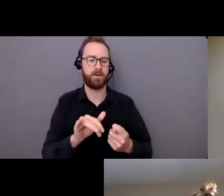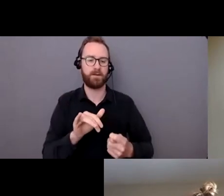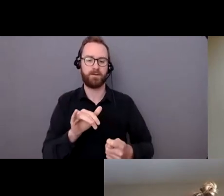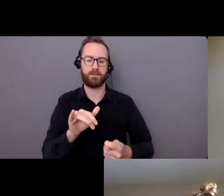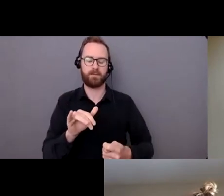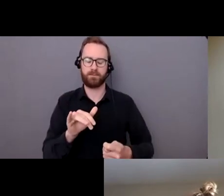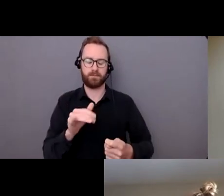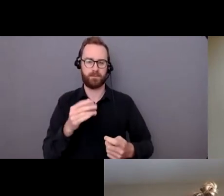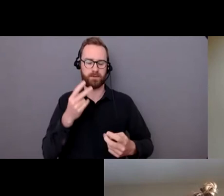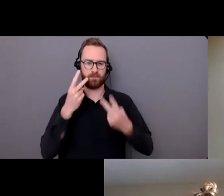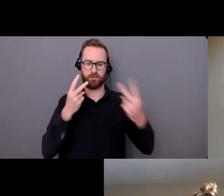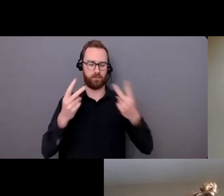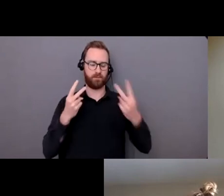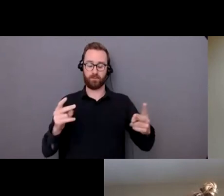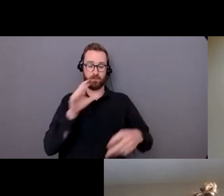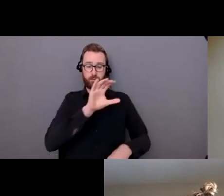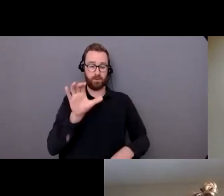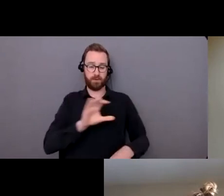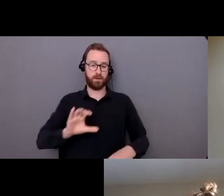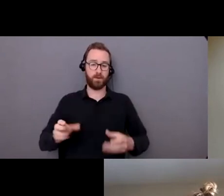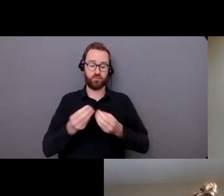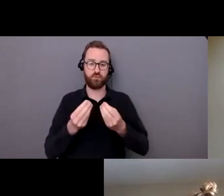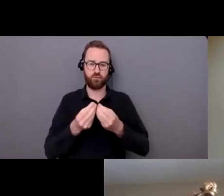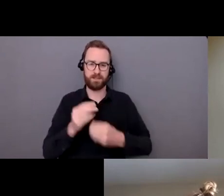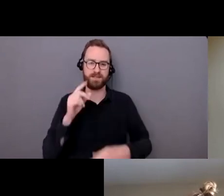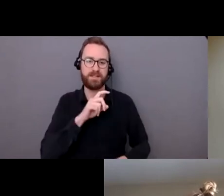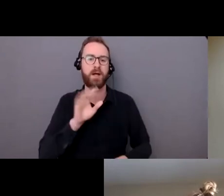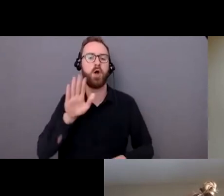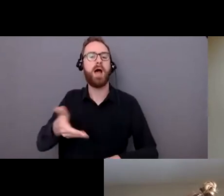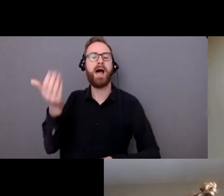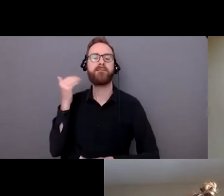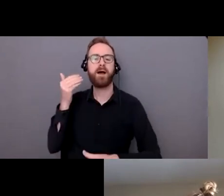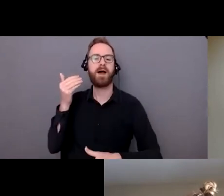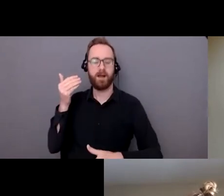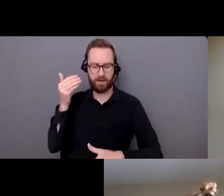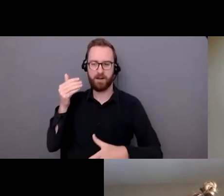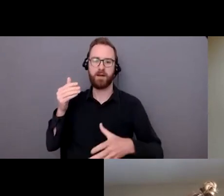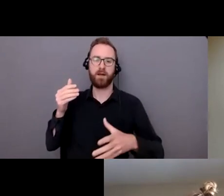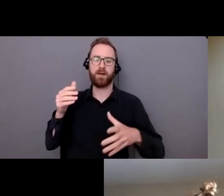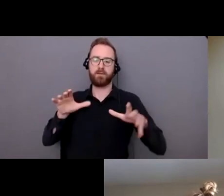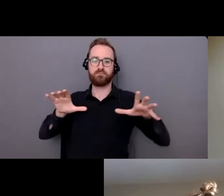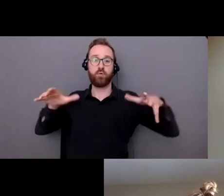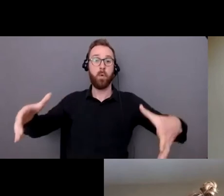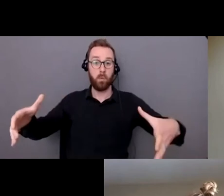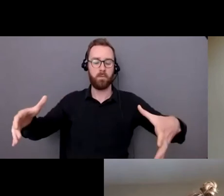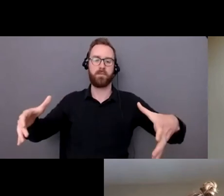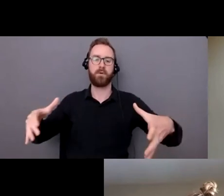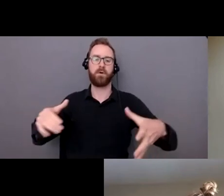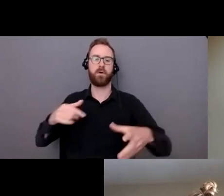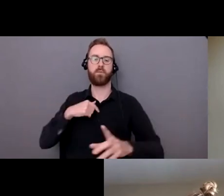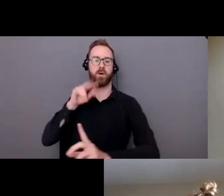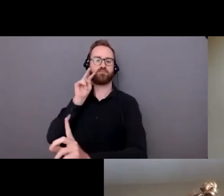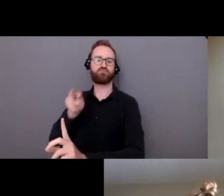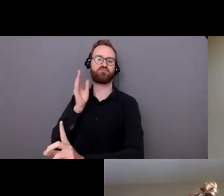trop de visages à regarder à l'écran. Elle dit, je trouve ça difficile. Avant, quand j'étais sur place, je regardais un point fixe dans la pièce et je n'étais pas dérangé par les